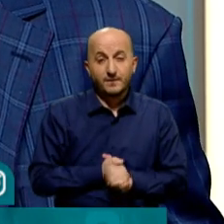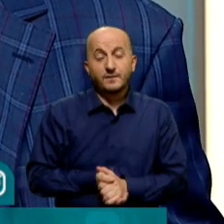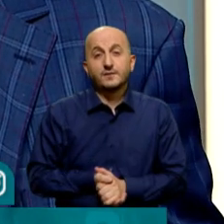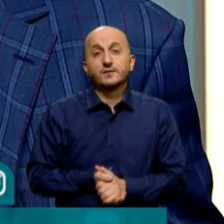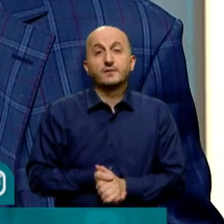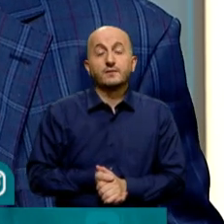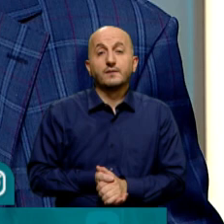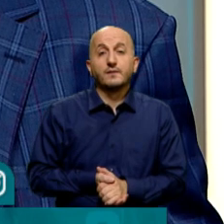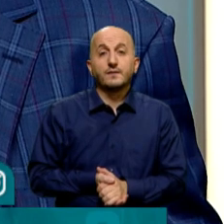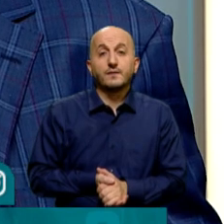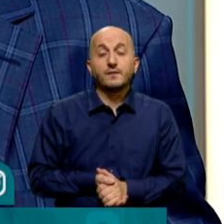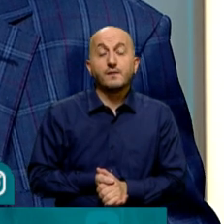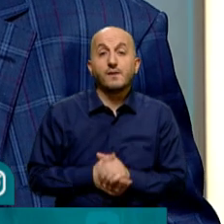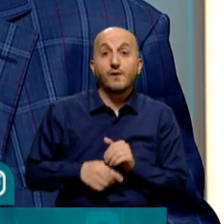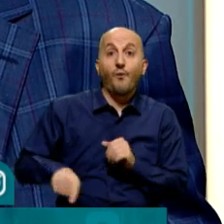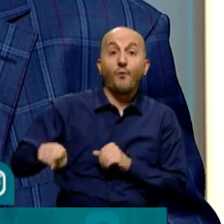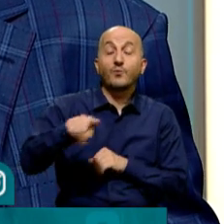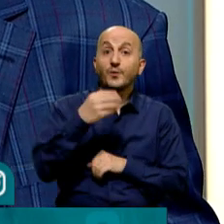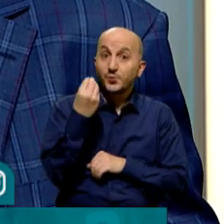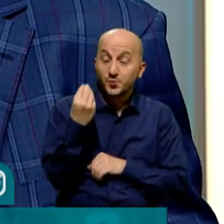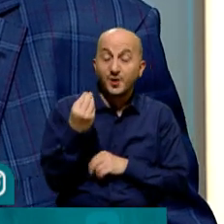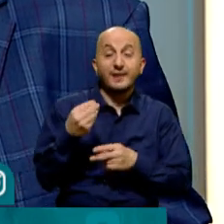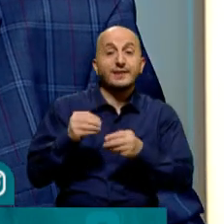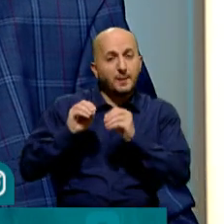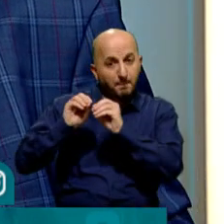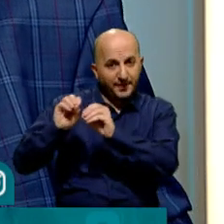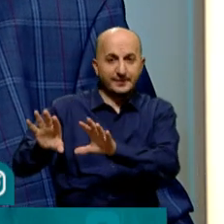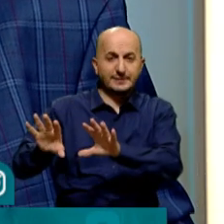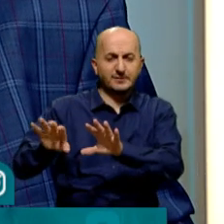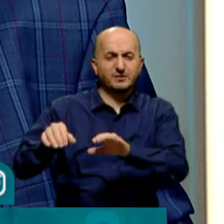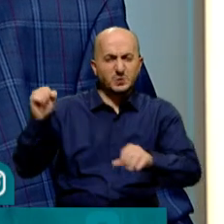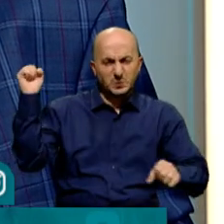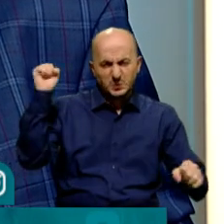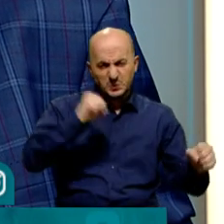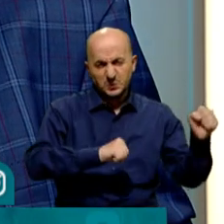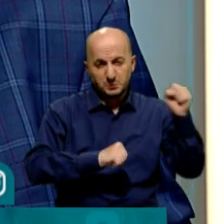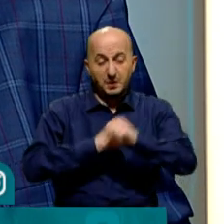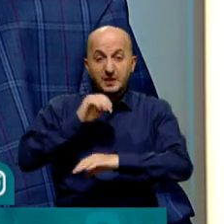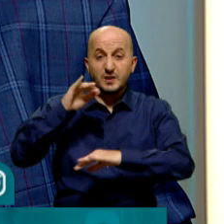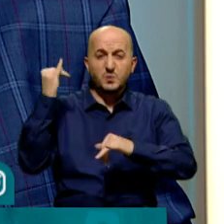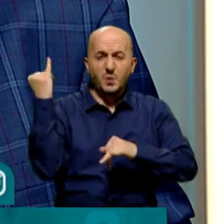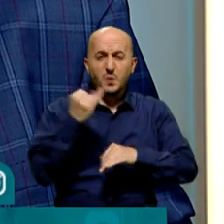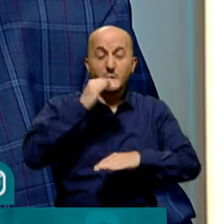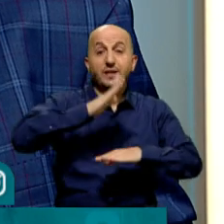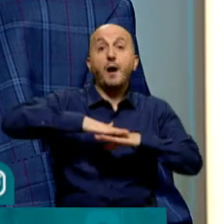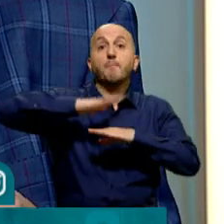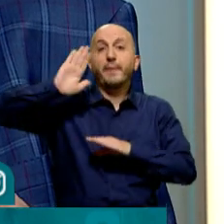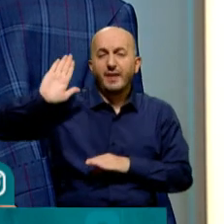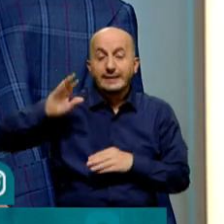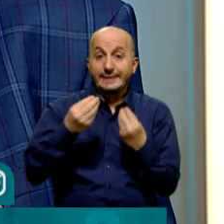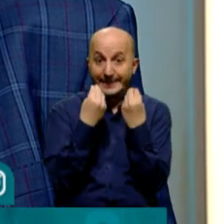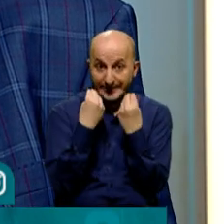وَسَرِّحُهُنَّ سَرَاحًا جَم۪يلًا Onları güzelce salıverin. Yani düşmanlık yapmadan, kötülük yapmadan, iyi